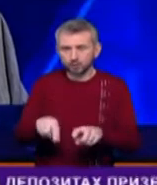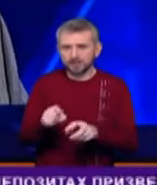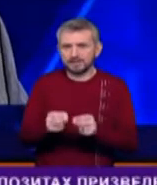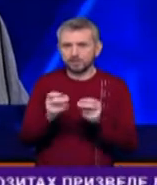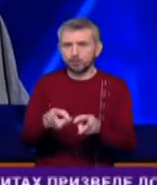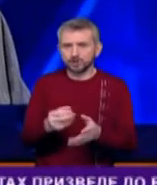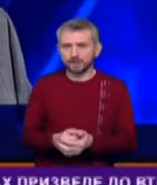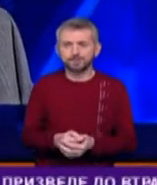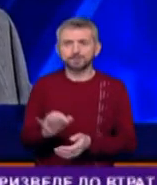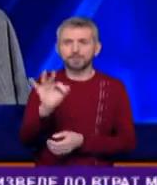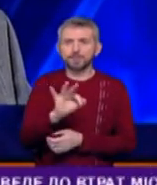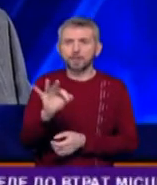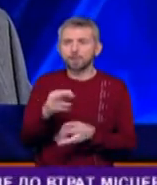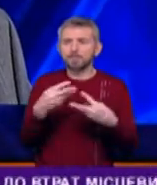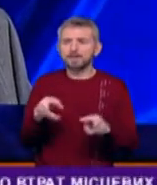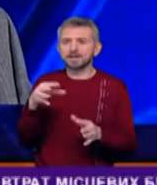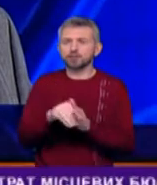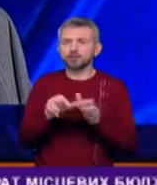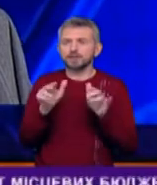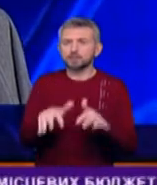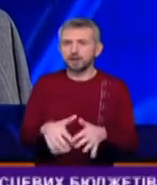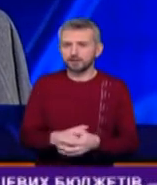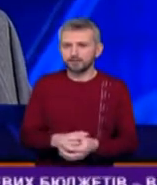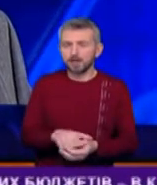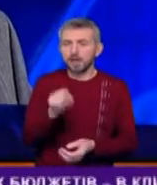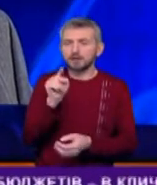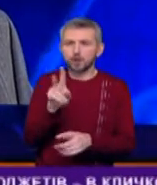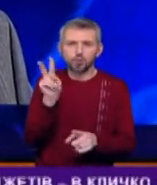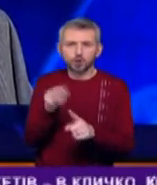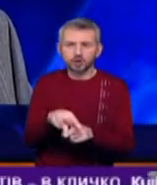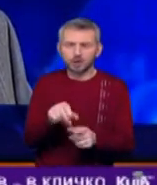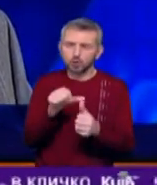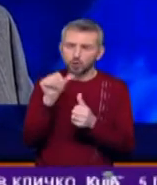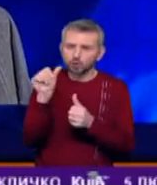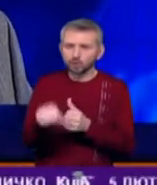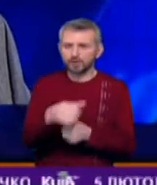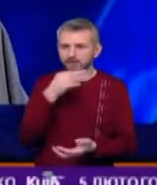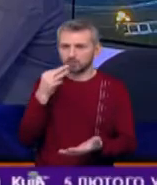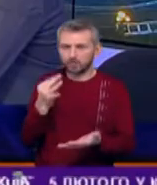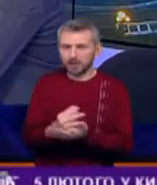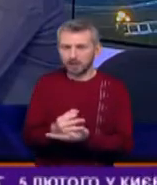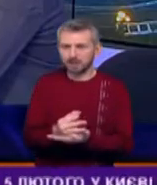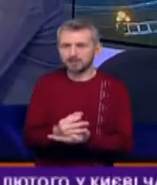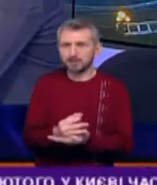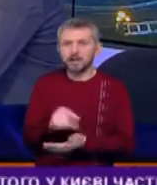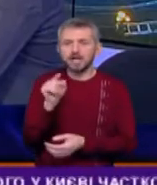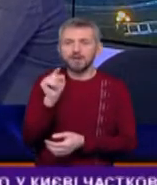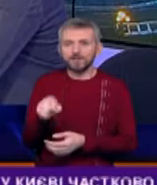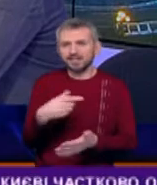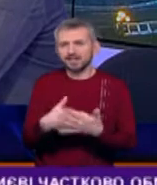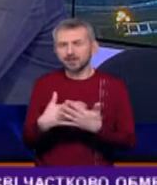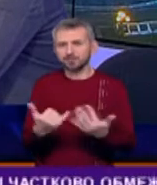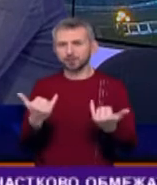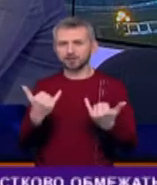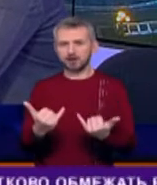злочини. Стосовно безпосередньо міністра внутрішніх справ, на нього покладається особлива відповідальність, місія. Він начебто зараз